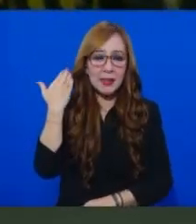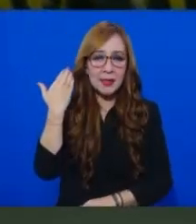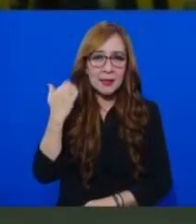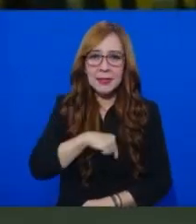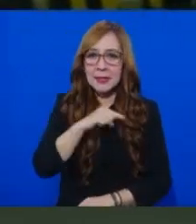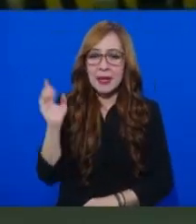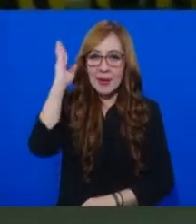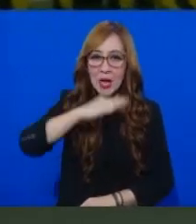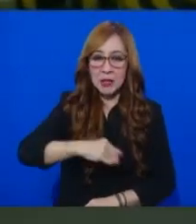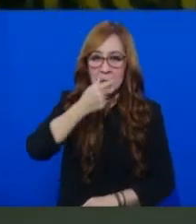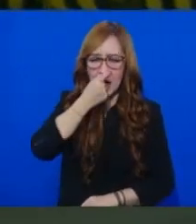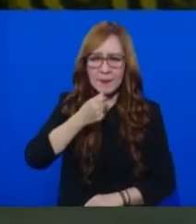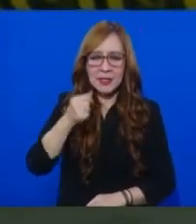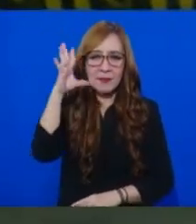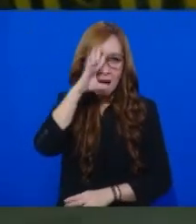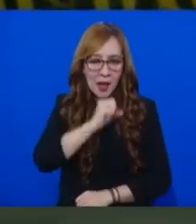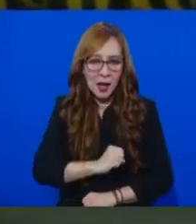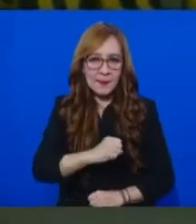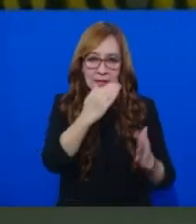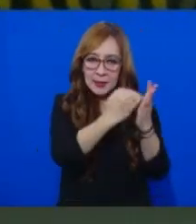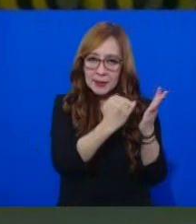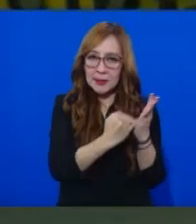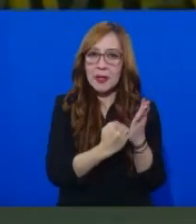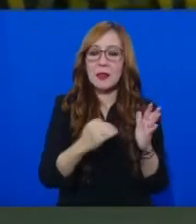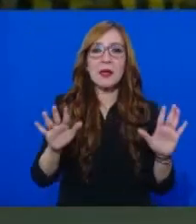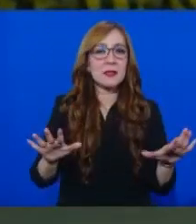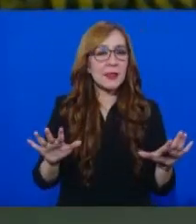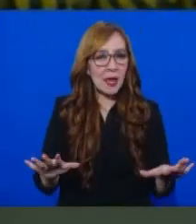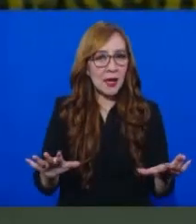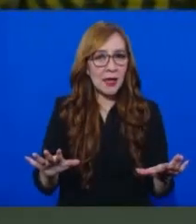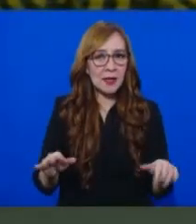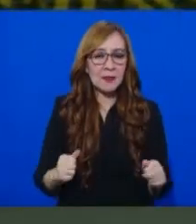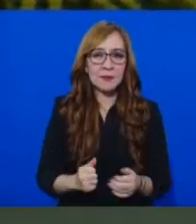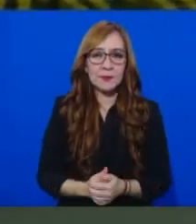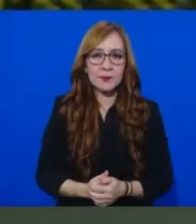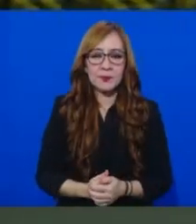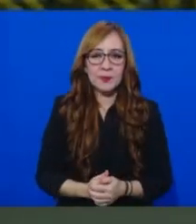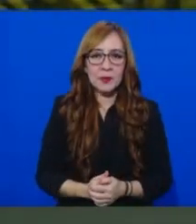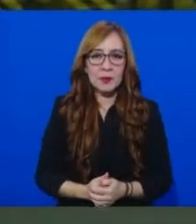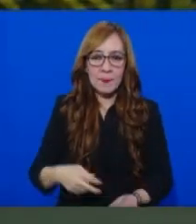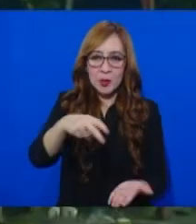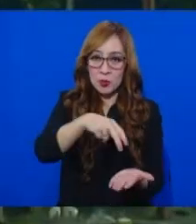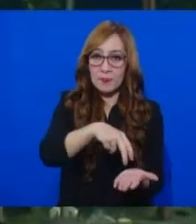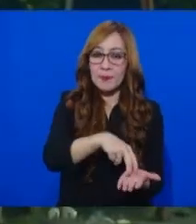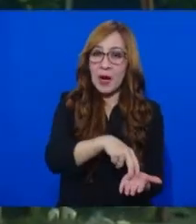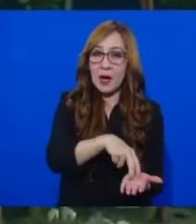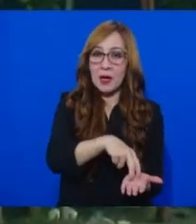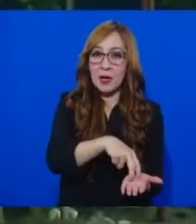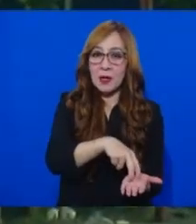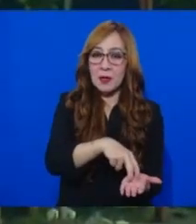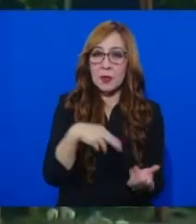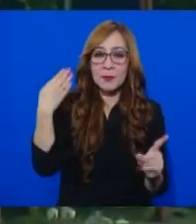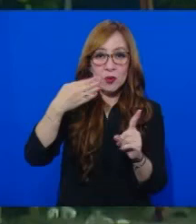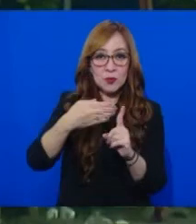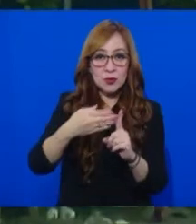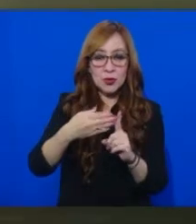Kamis malam, data sementara dari pihak ASDP yang didata sejak H-10 Lebaran, tercatat penumpang yang menyeberang dari Pulau Jawa menuju Pulau